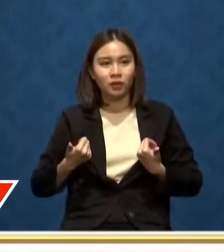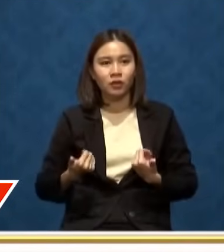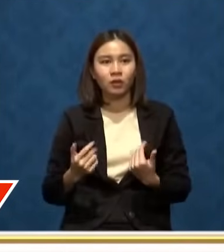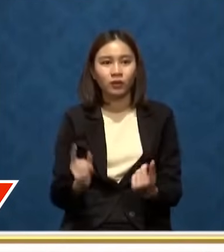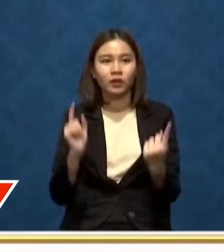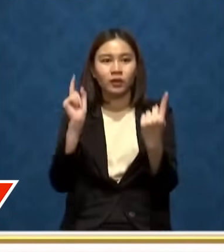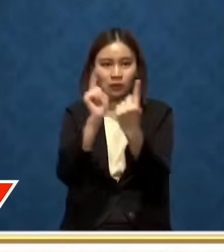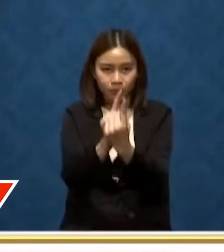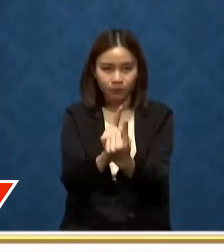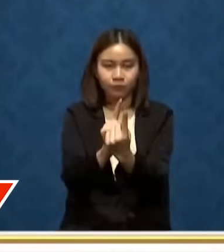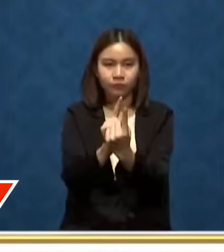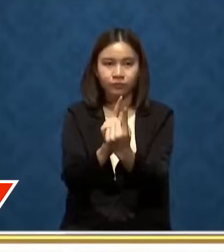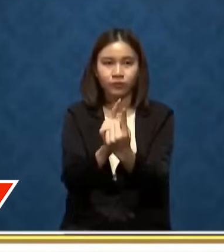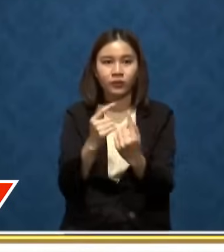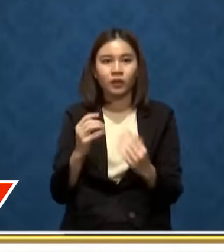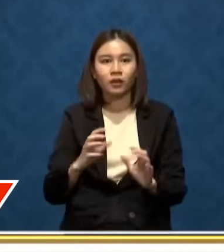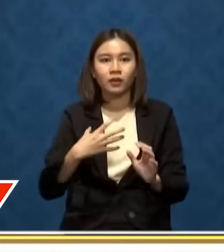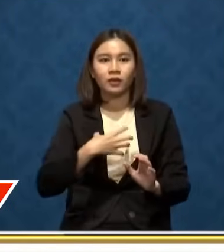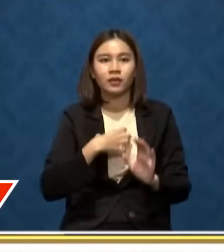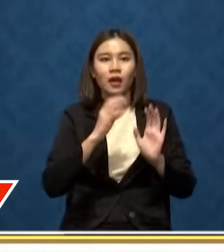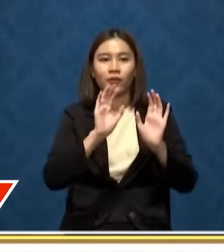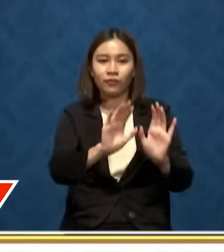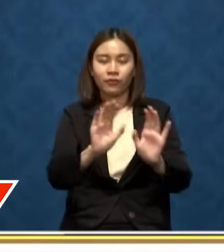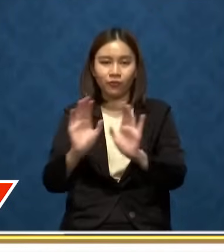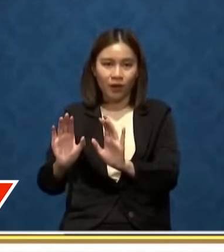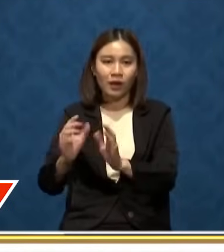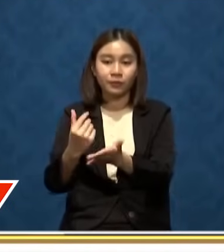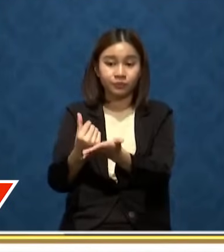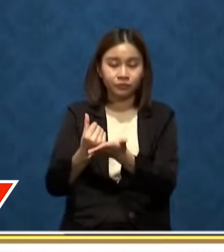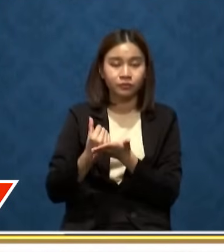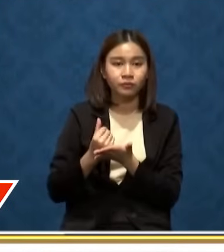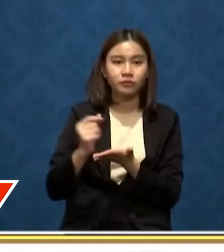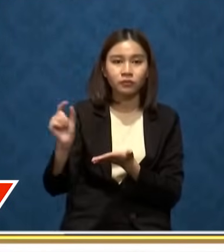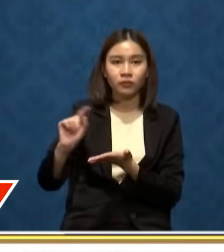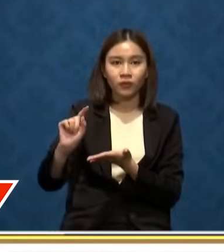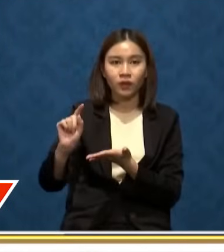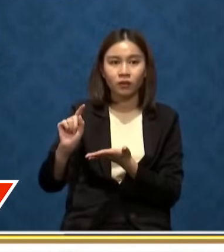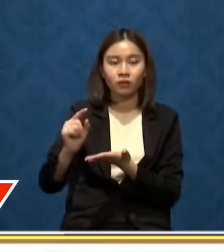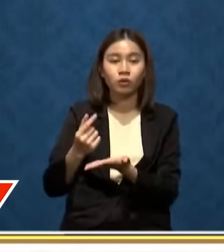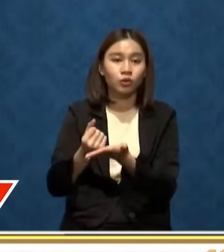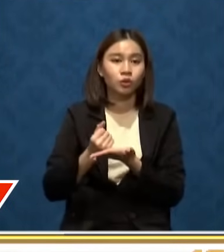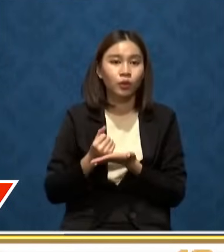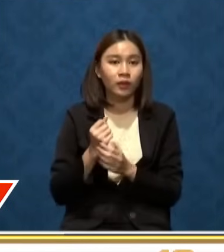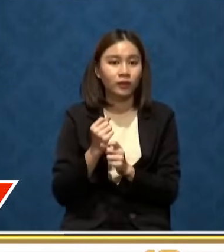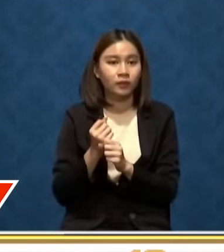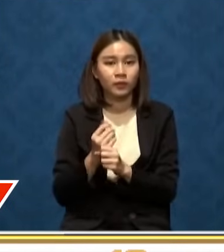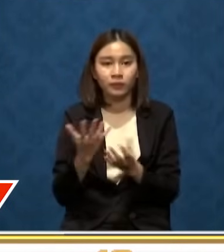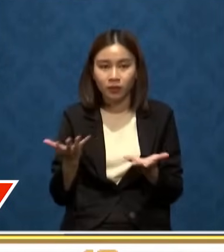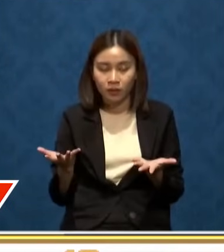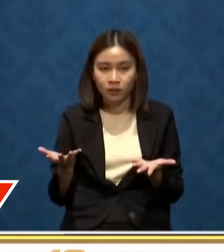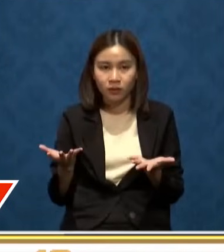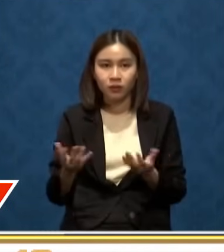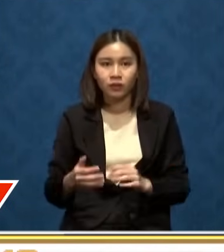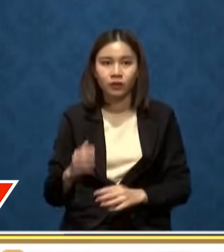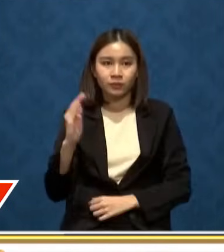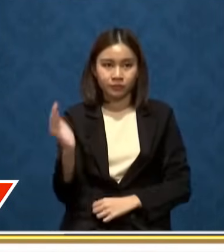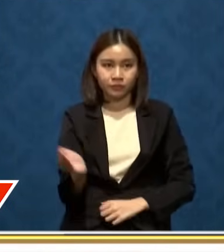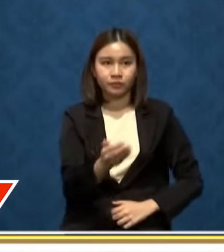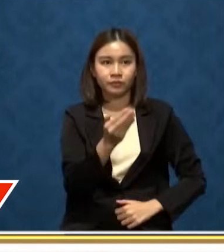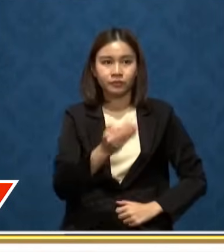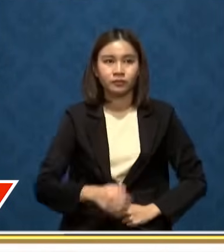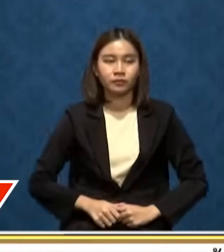ที่นี่อยากจะฝากท่านให้ช่วยช่วยยังไงล่ะครับขอสไลด์ผ่านไปด้ว